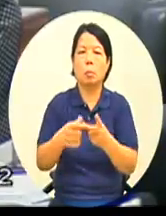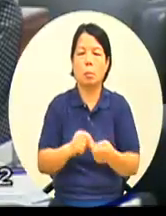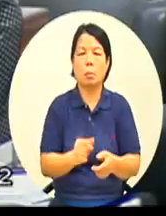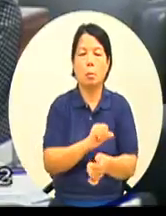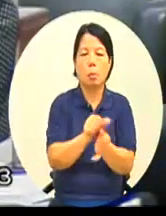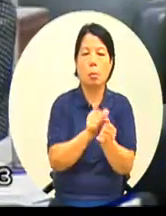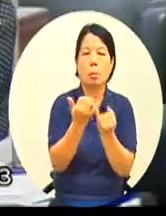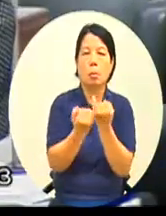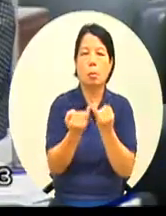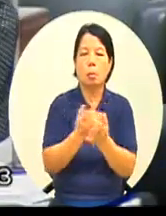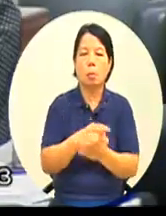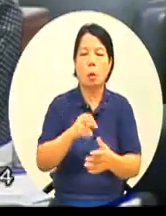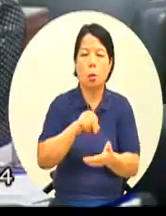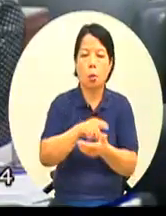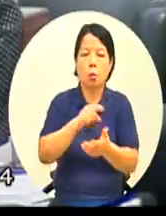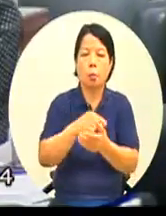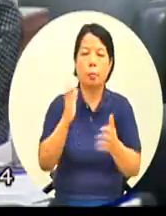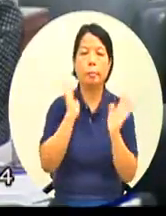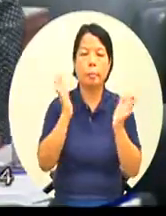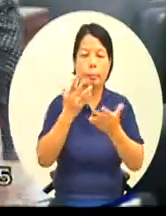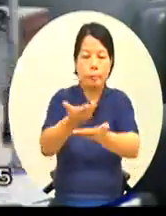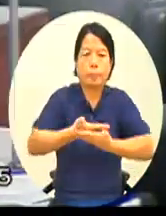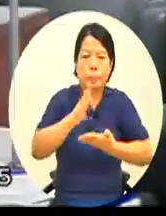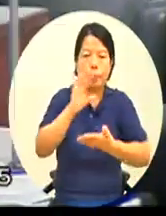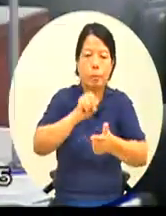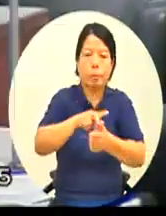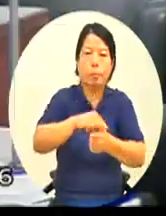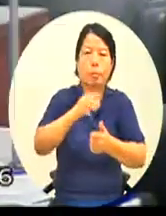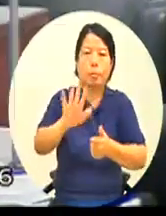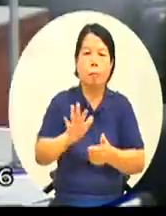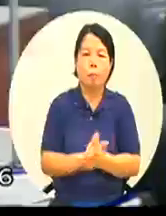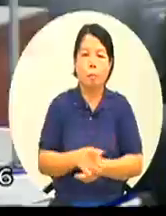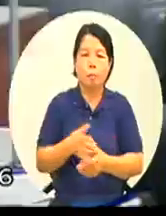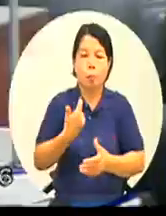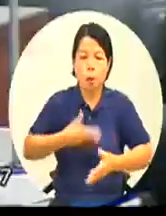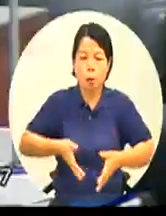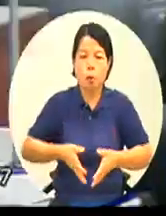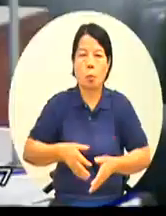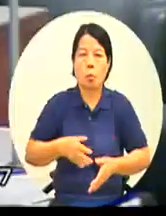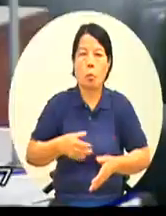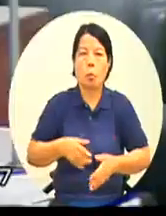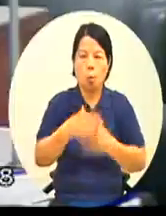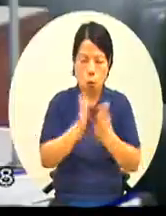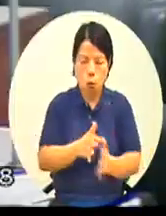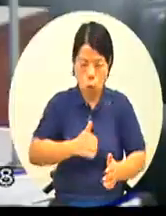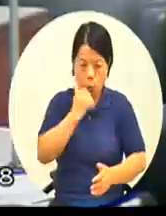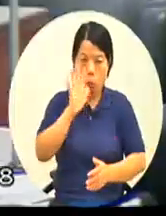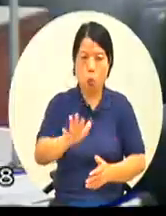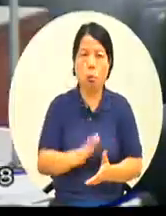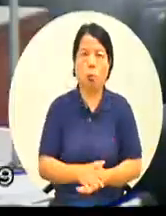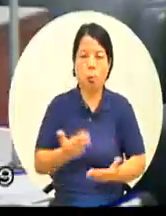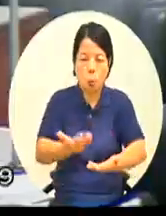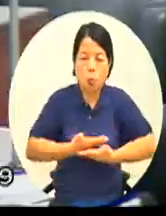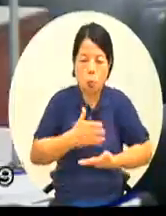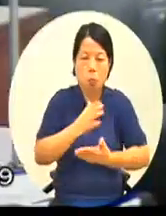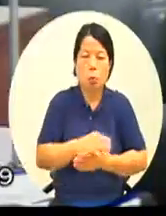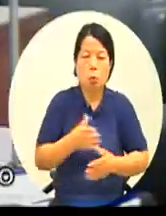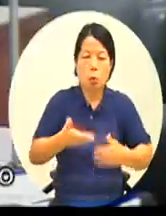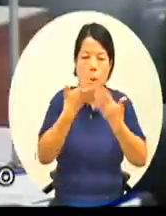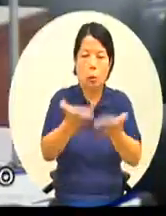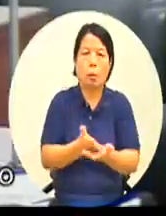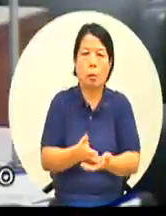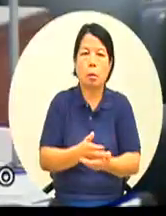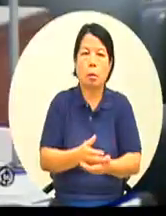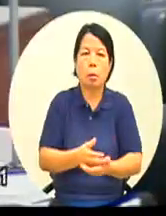伴侣如果有收养子女，他们只要有生产事实就给他放产假，只要有收养子女我就给你育婴